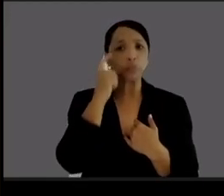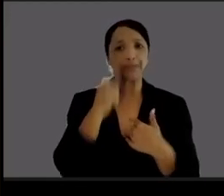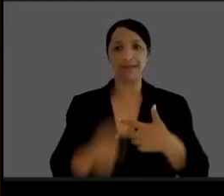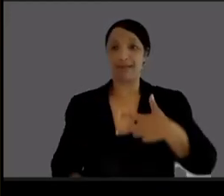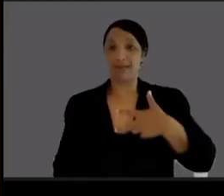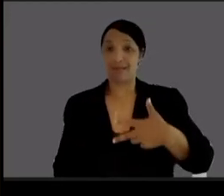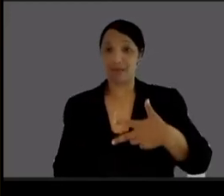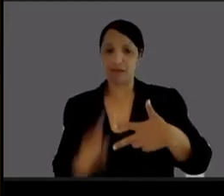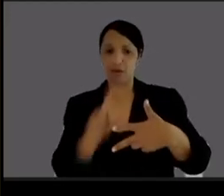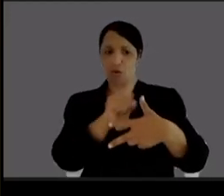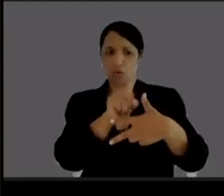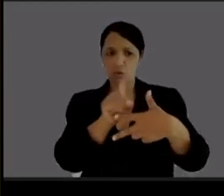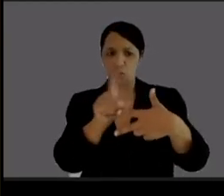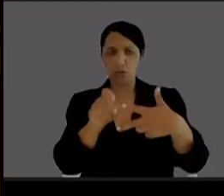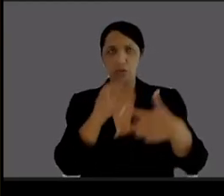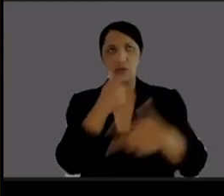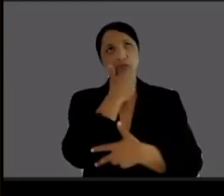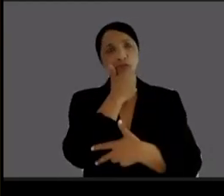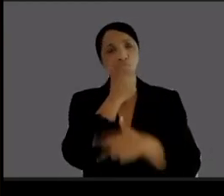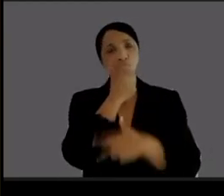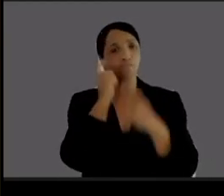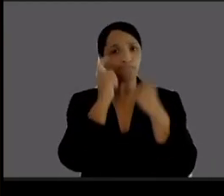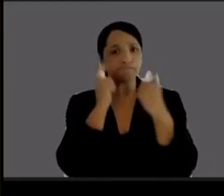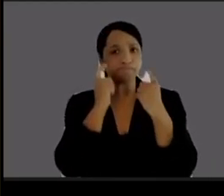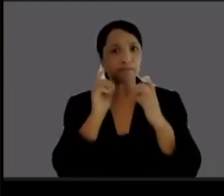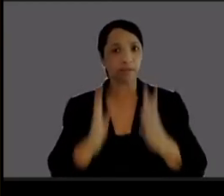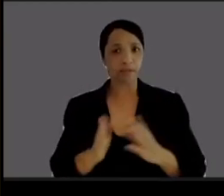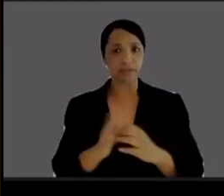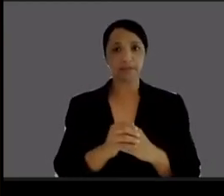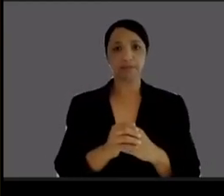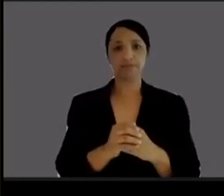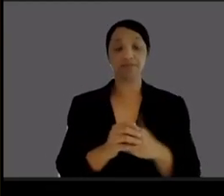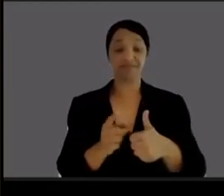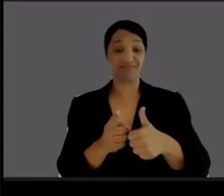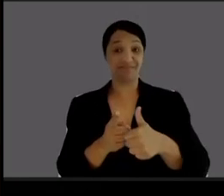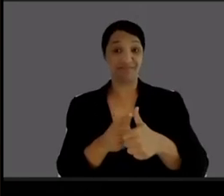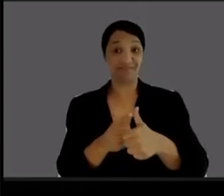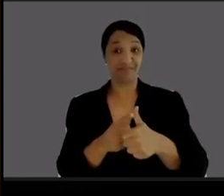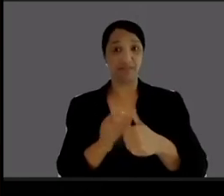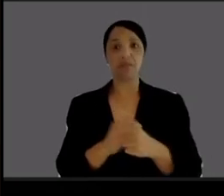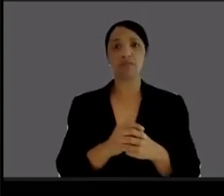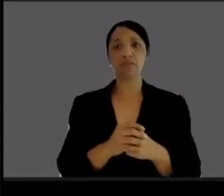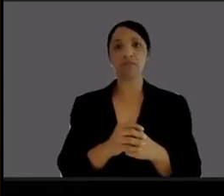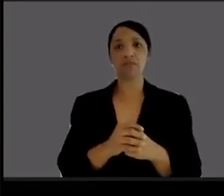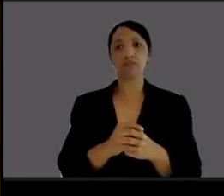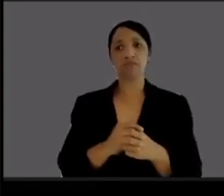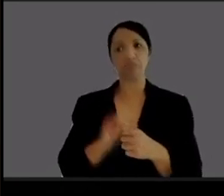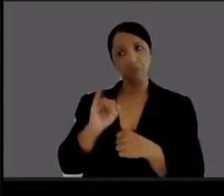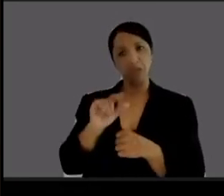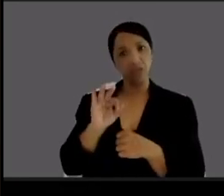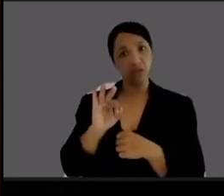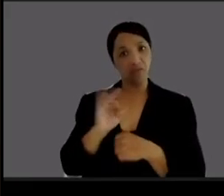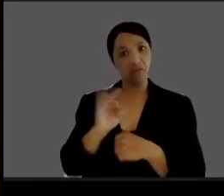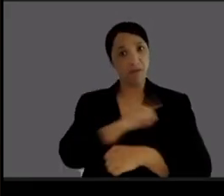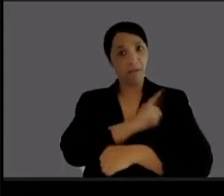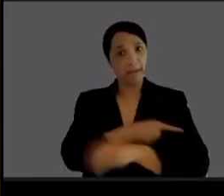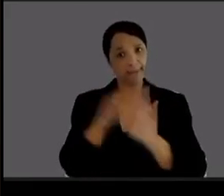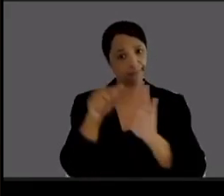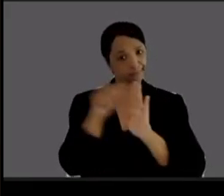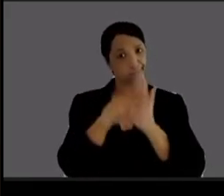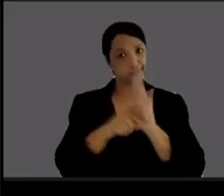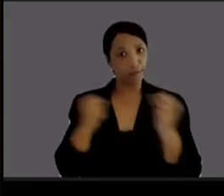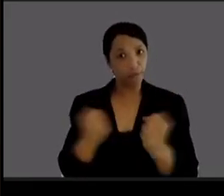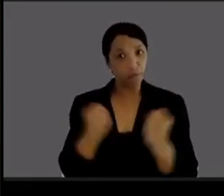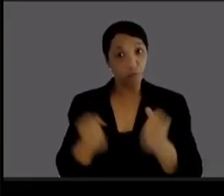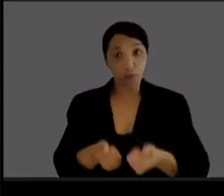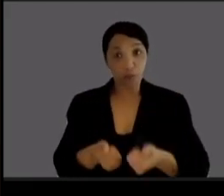様に伺いたいことがありますまずこの今回のigfを通して皆様はこのマンデートと